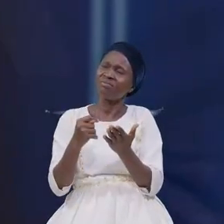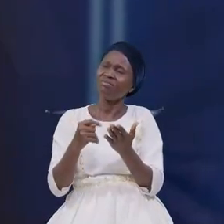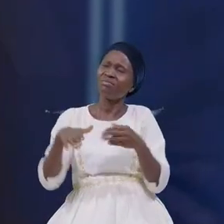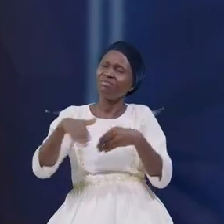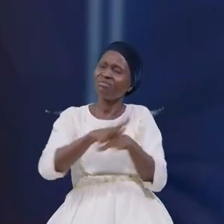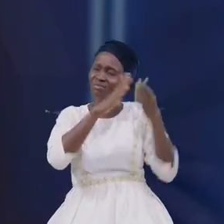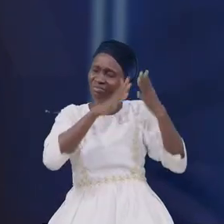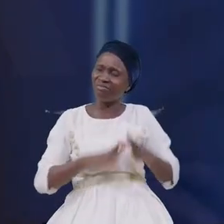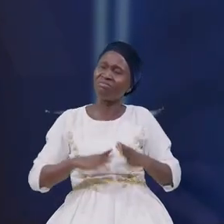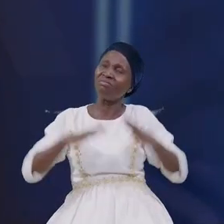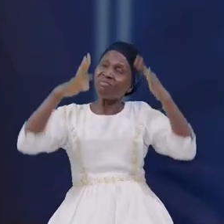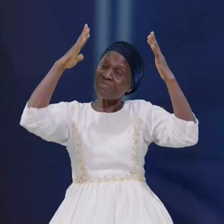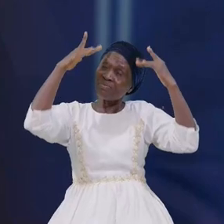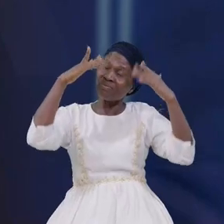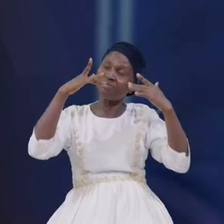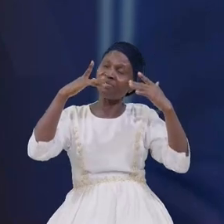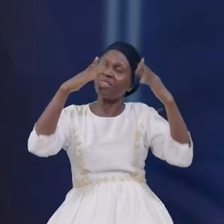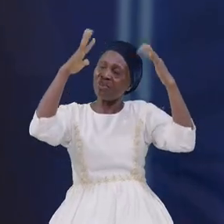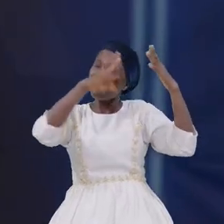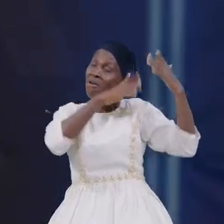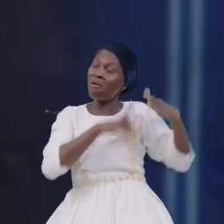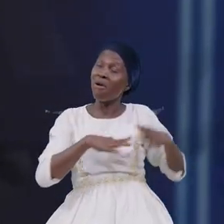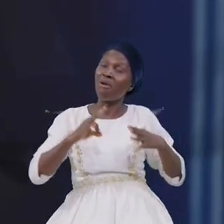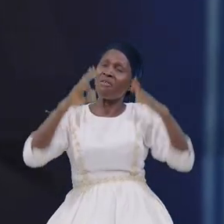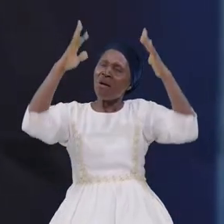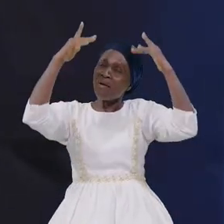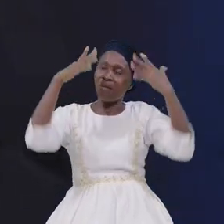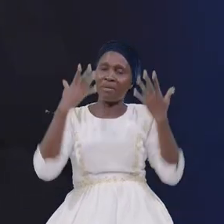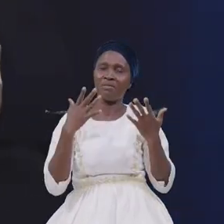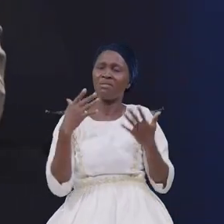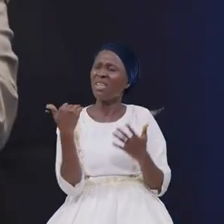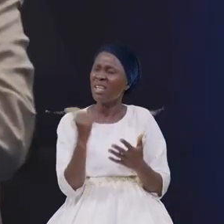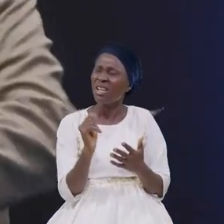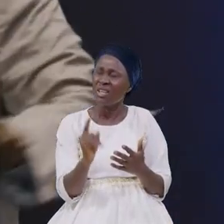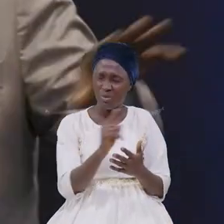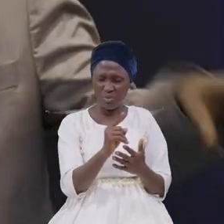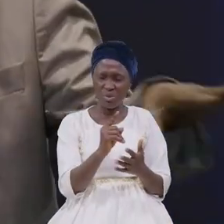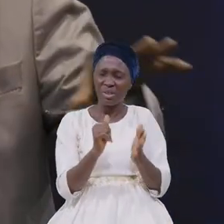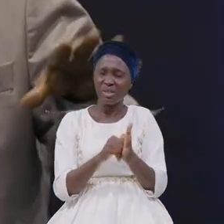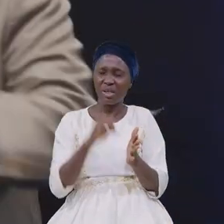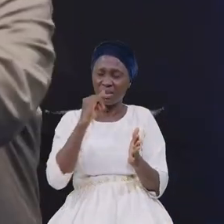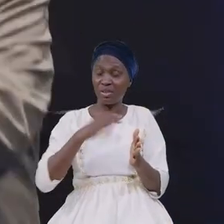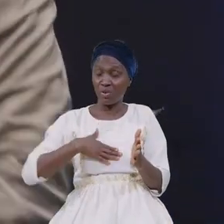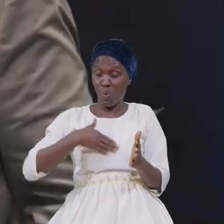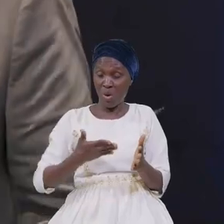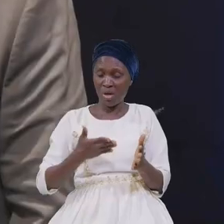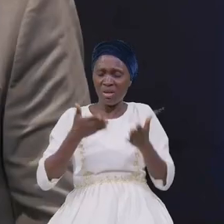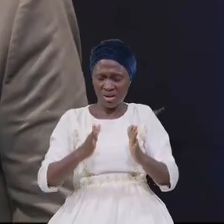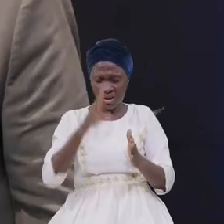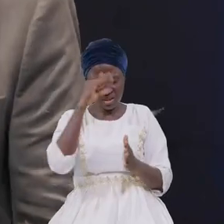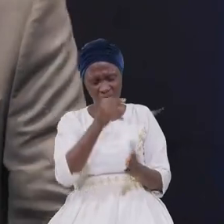apporte la pluie débordante, le déluge. Quiconque veut qu'il vienne et